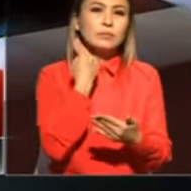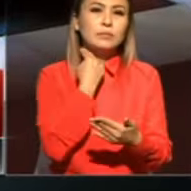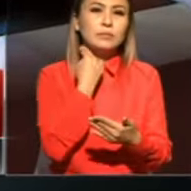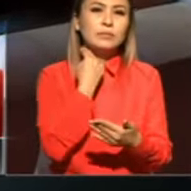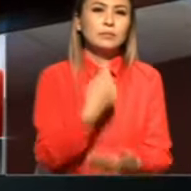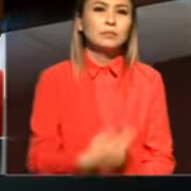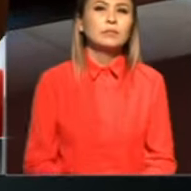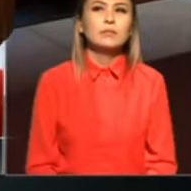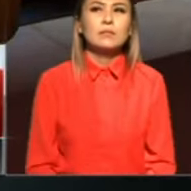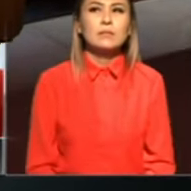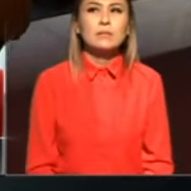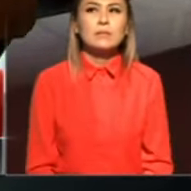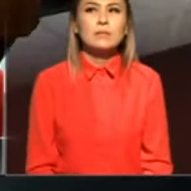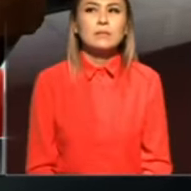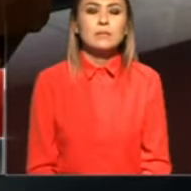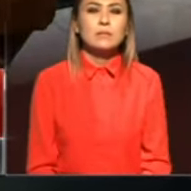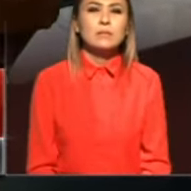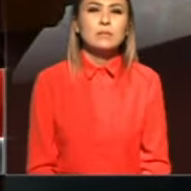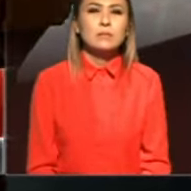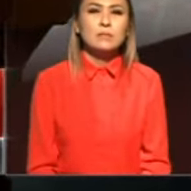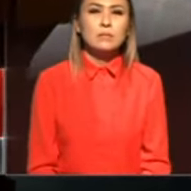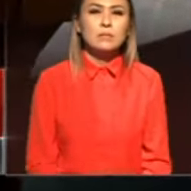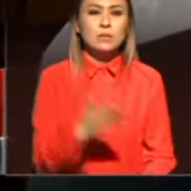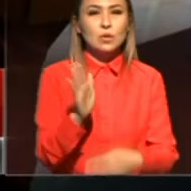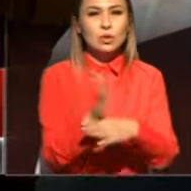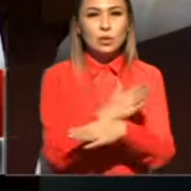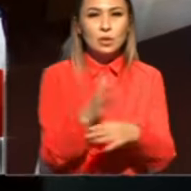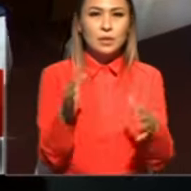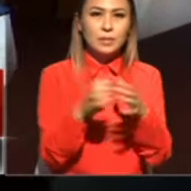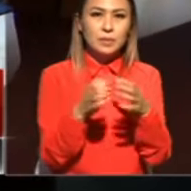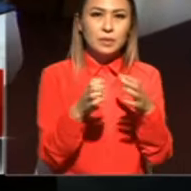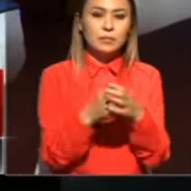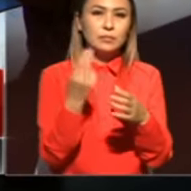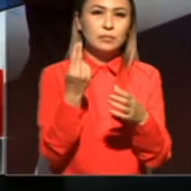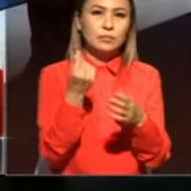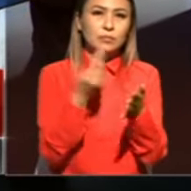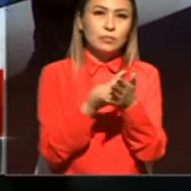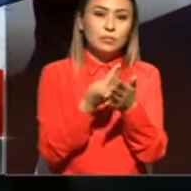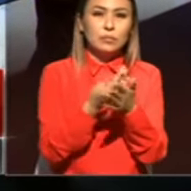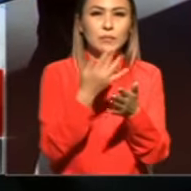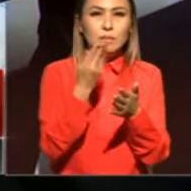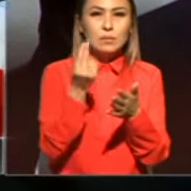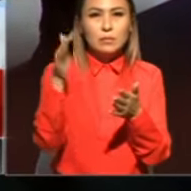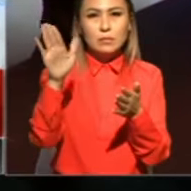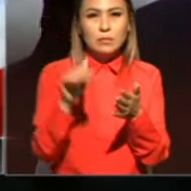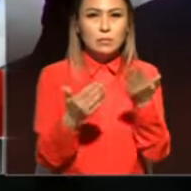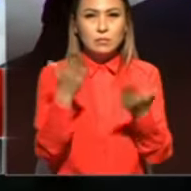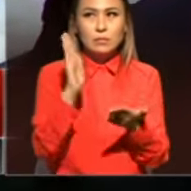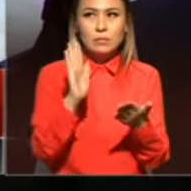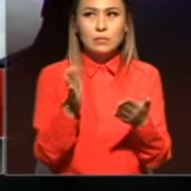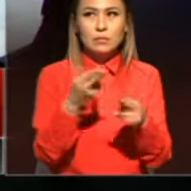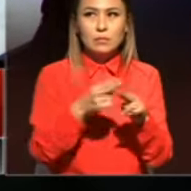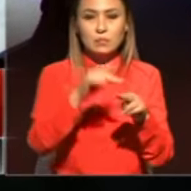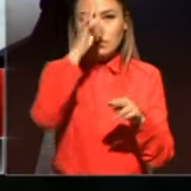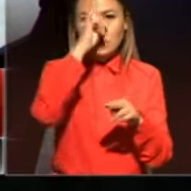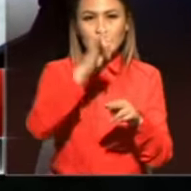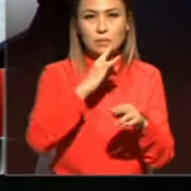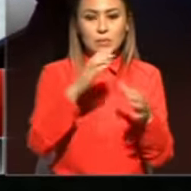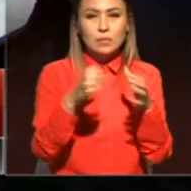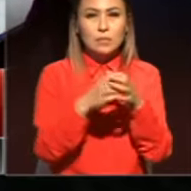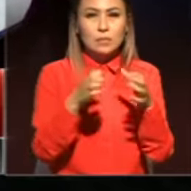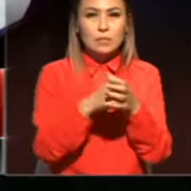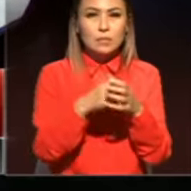Үкімет. Ал енді жеке бір компаниялар, жеке бір қаржы, шетелдік қаржы институттарынан алып жататын болса, мысалы Қазақстанның компаниялары Қытайдың Эксим